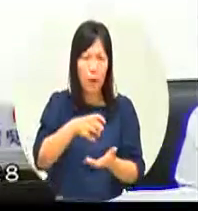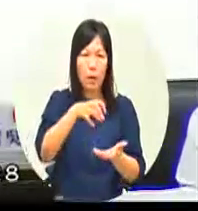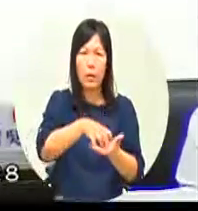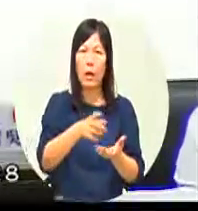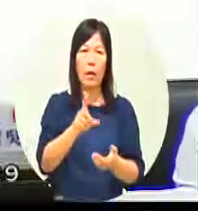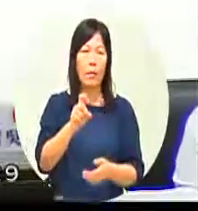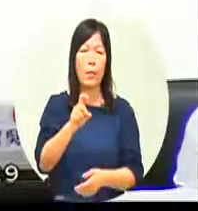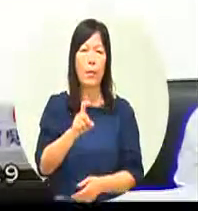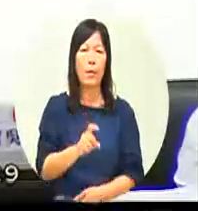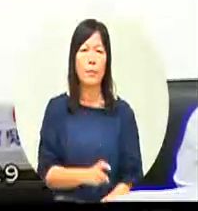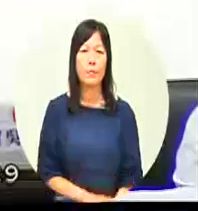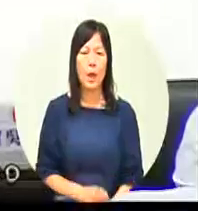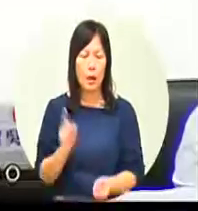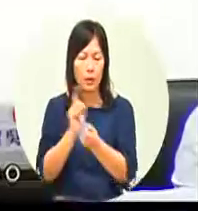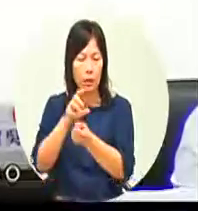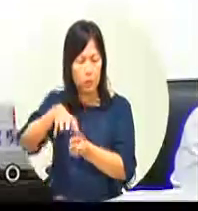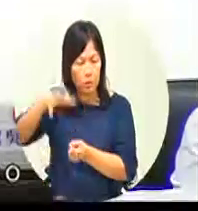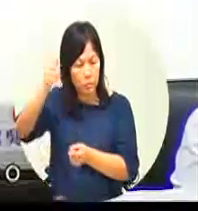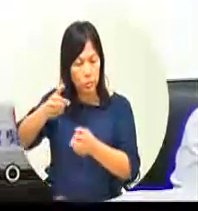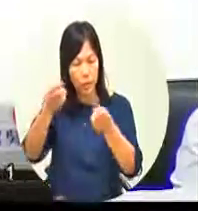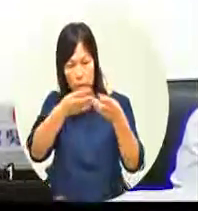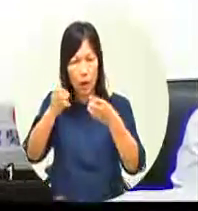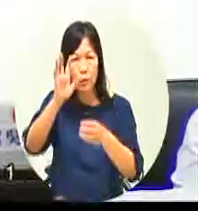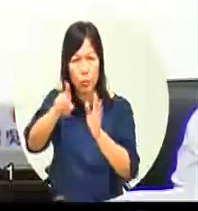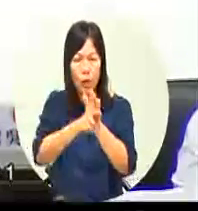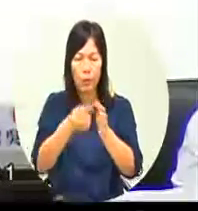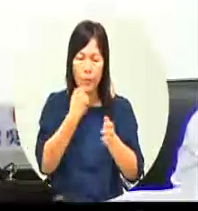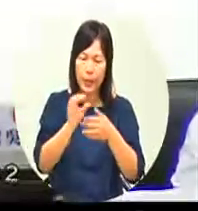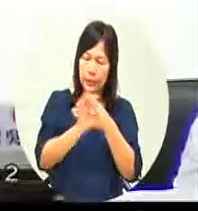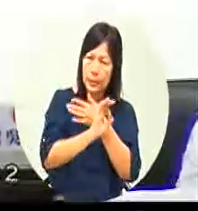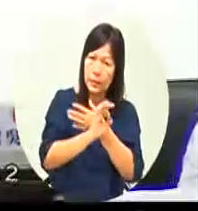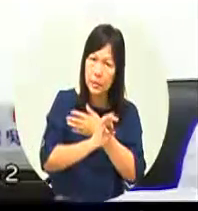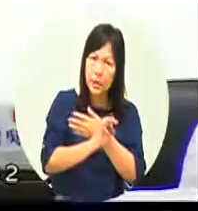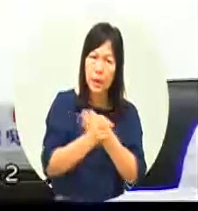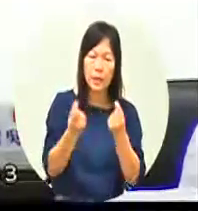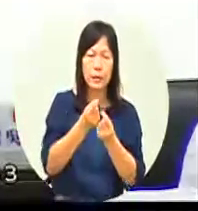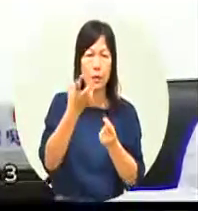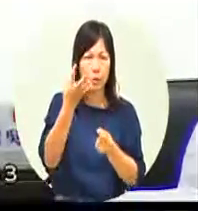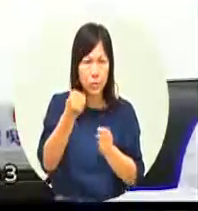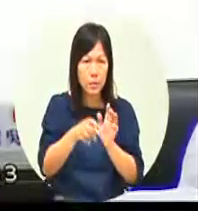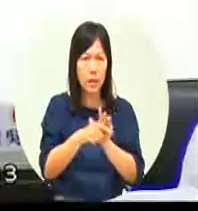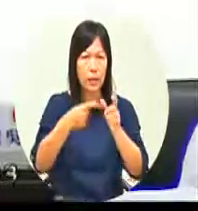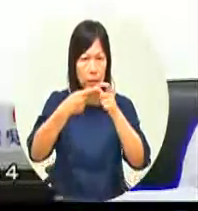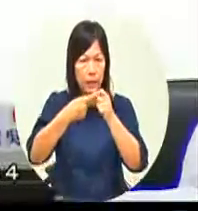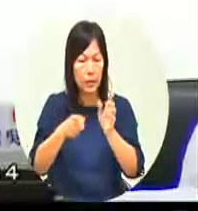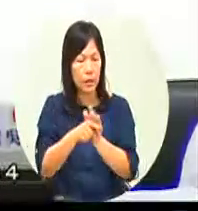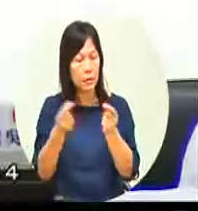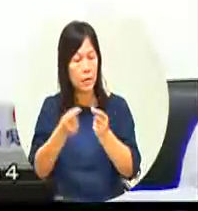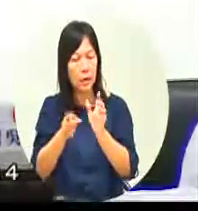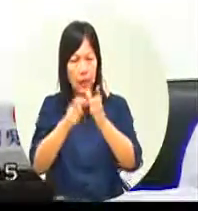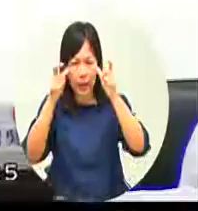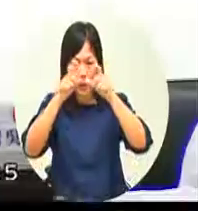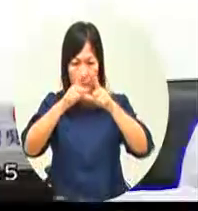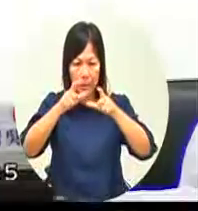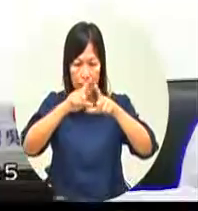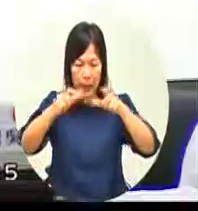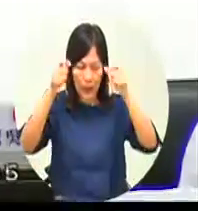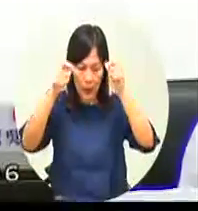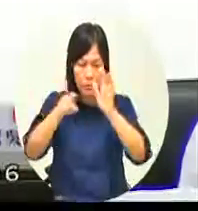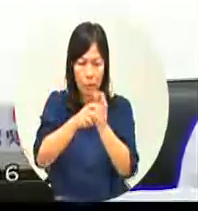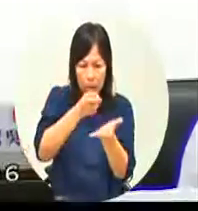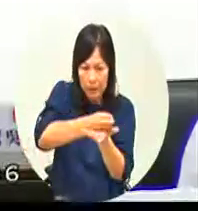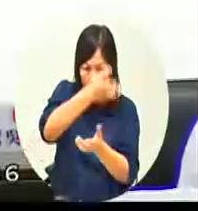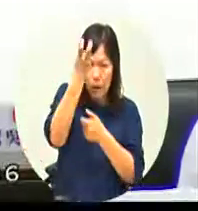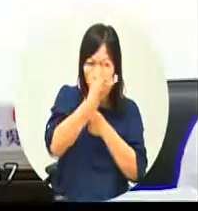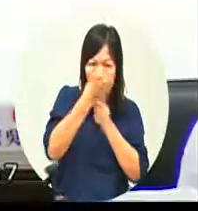有也跟局长有讨论，就是说我们试着往几个方向，比方说大高雄地区大楼的管理其实已经